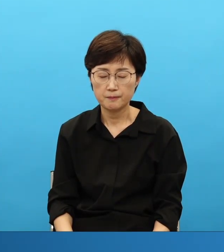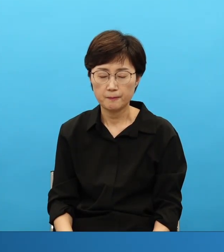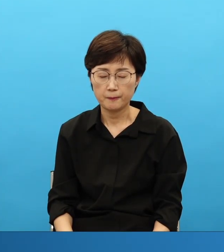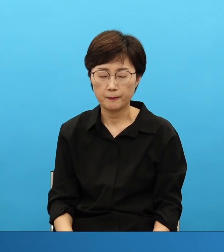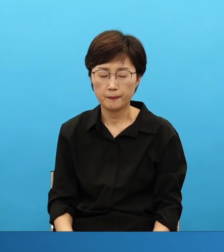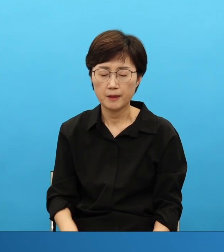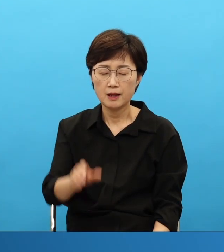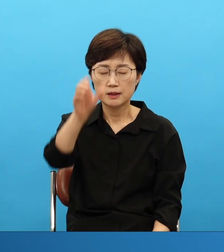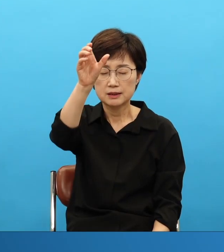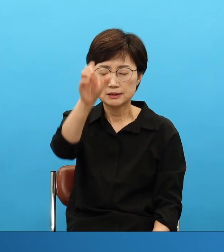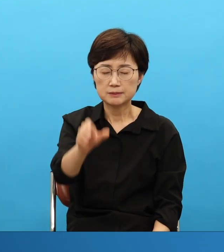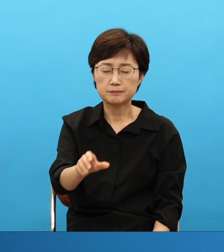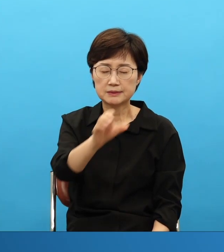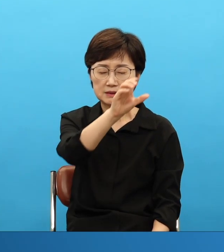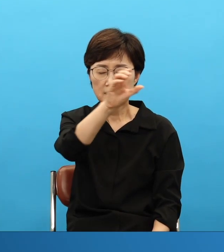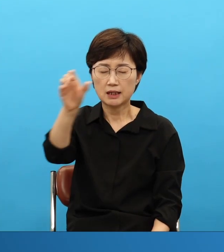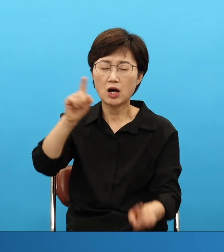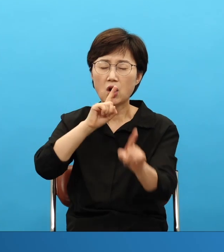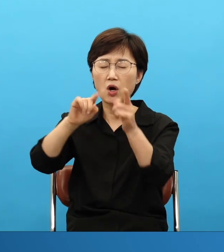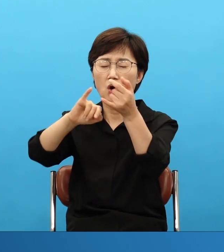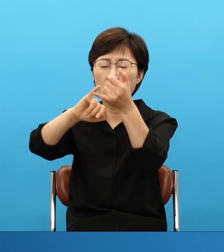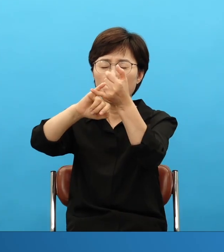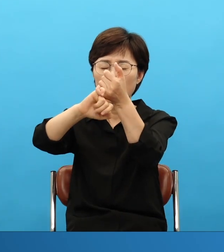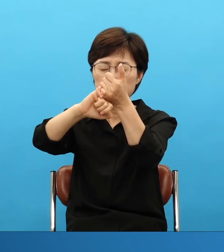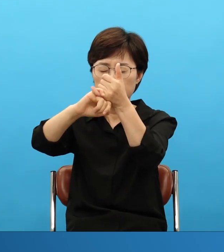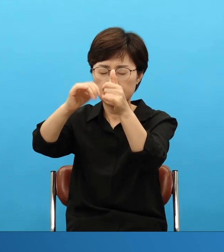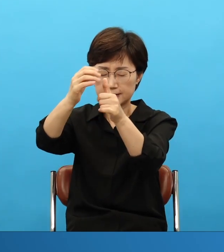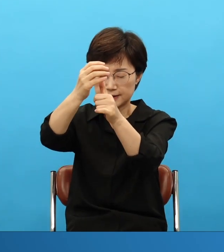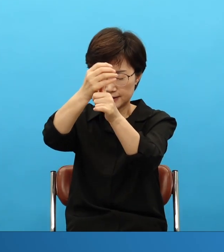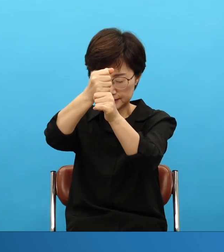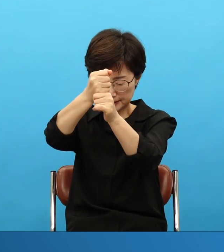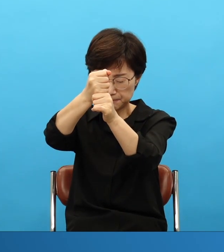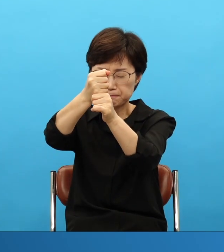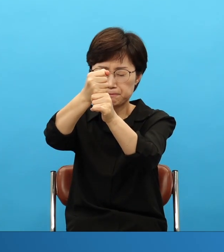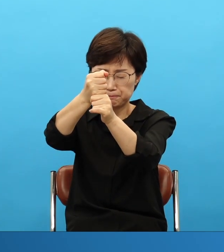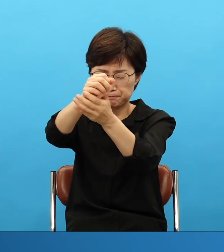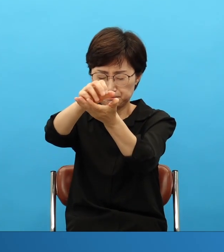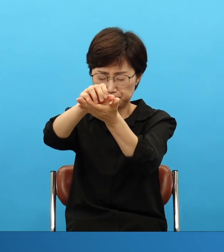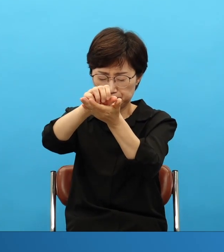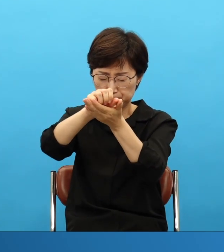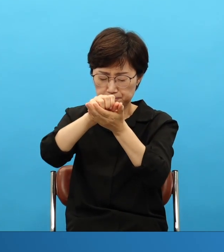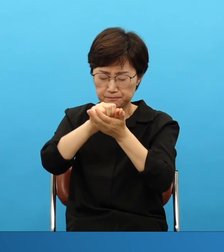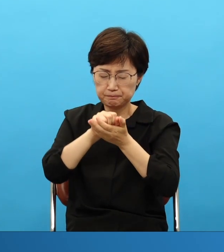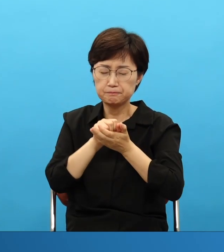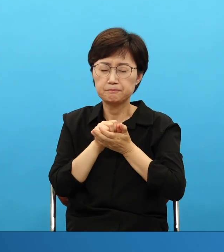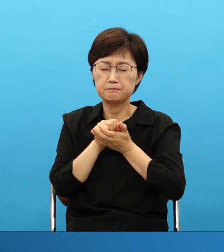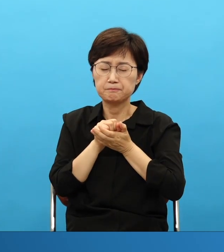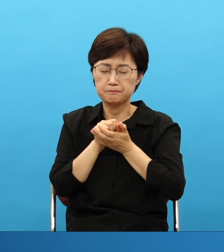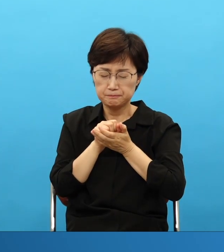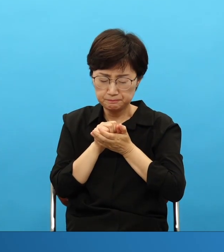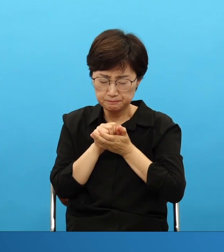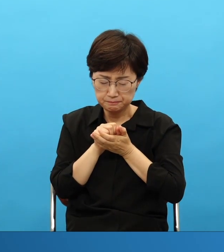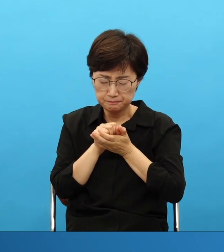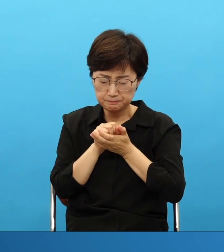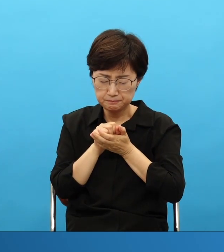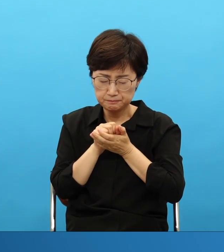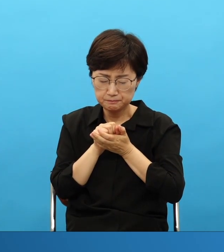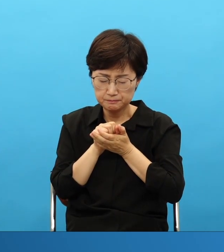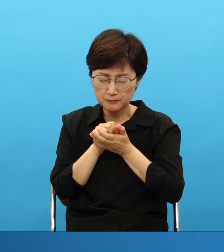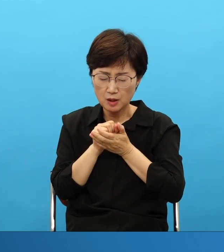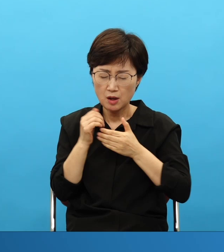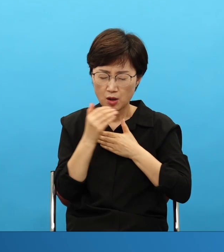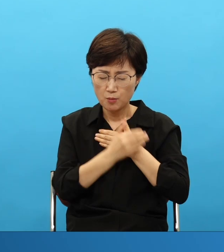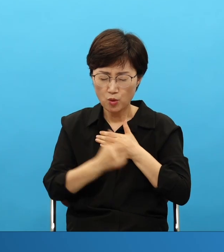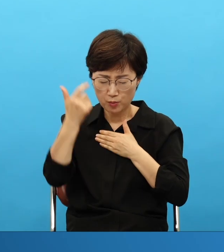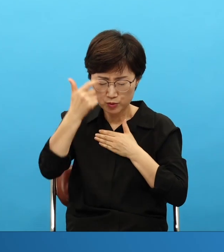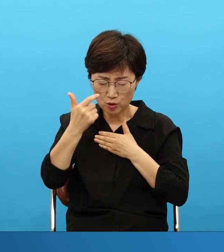십자가의 도로 이번 주간에 많은 성도님들이 치유되게 해